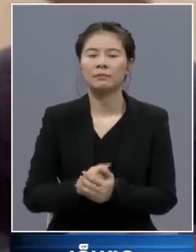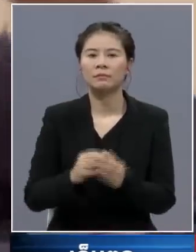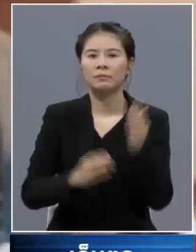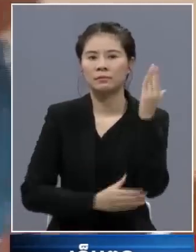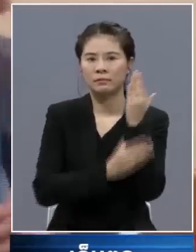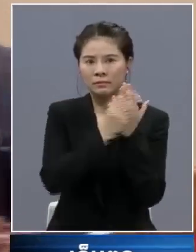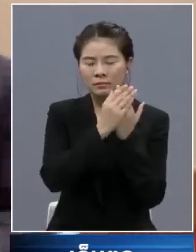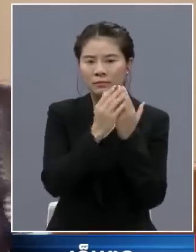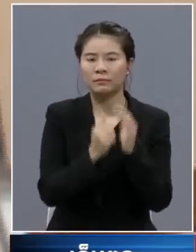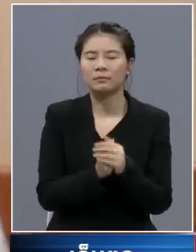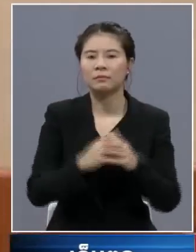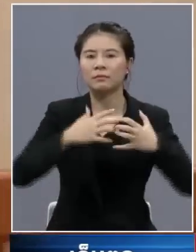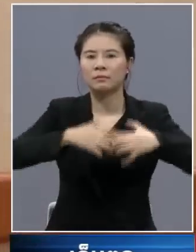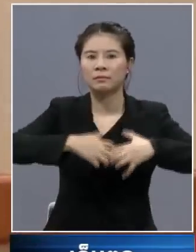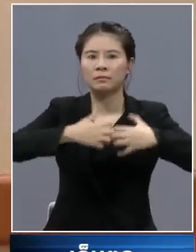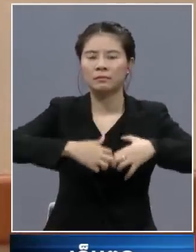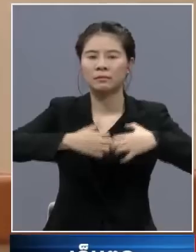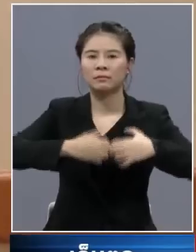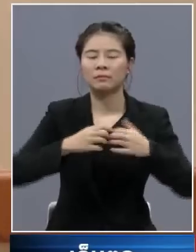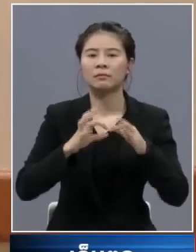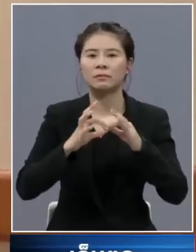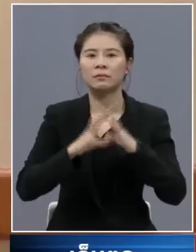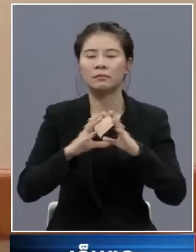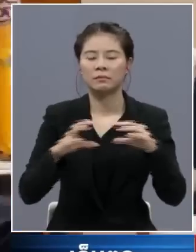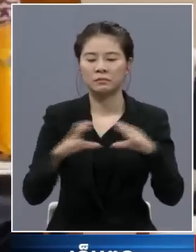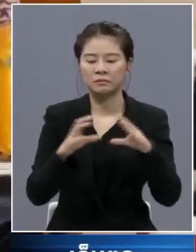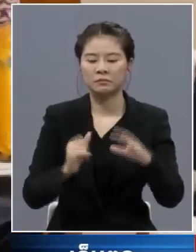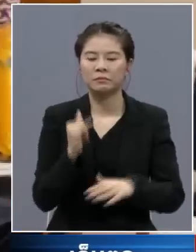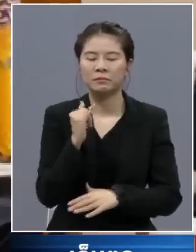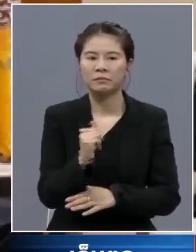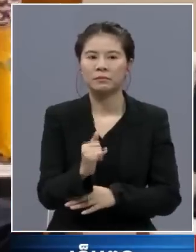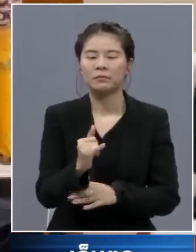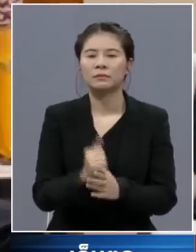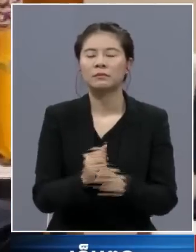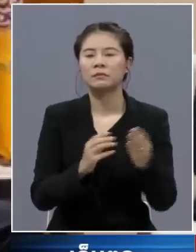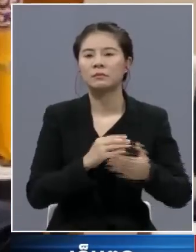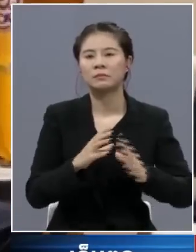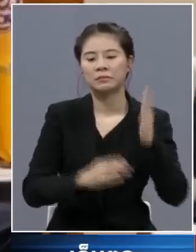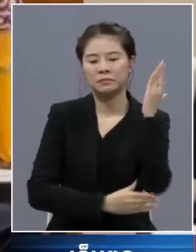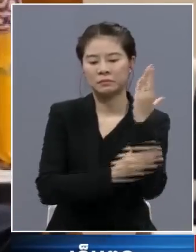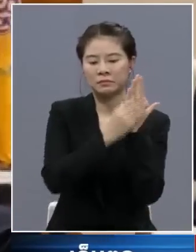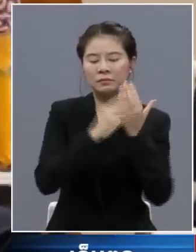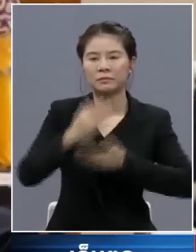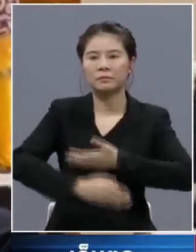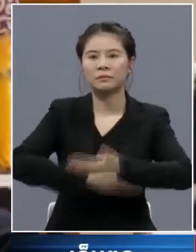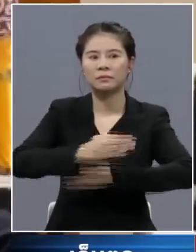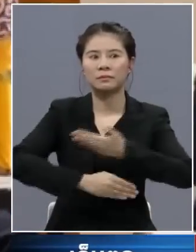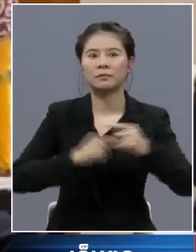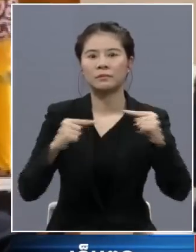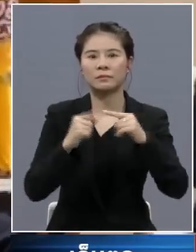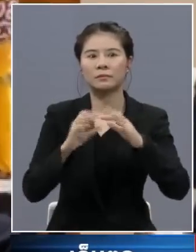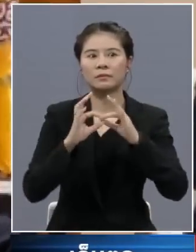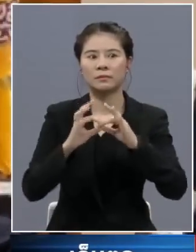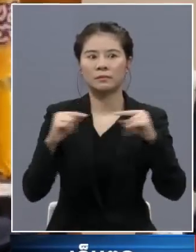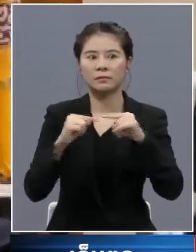กรรมนะฮะแต่เห็นว่ากำหนดการจะไปในองค์กรต่างๆเพิ่มเติมด้วยไปสภาหอการค้าไทยด้วยนะครับด้านคุณสนั่นอังอุ